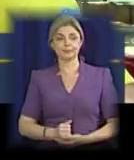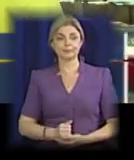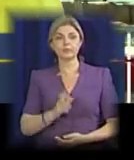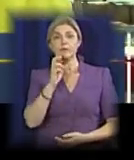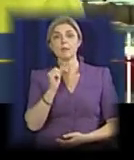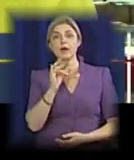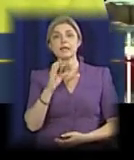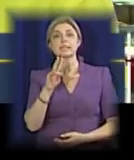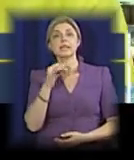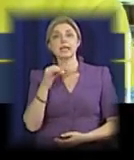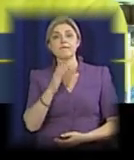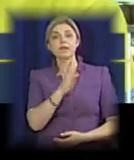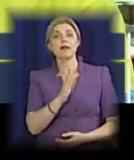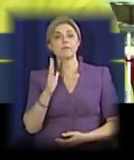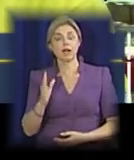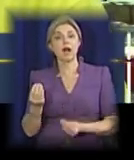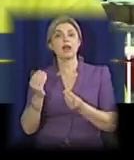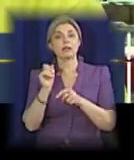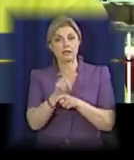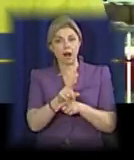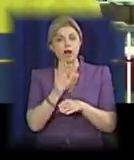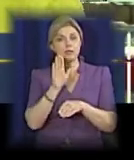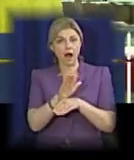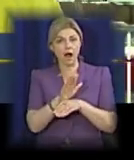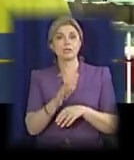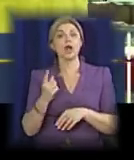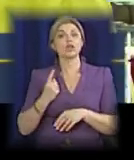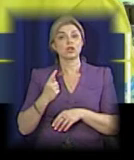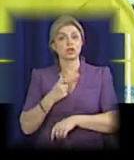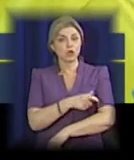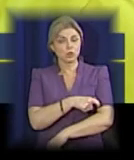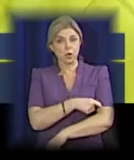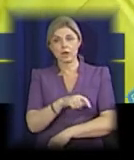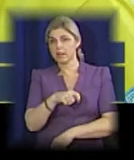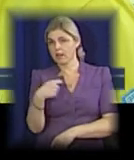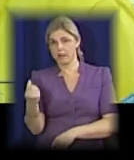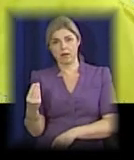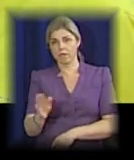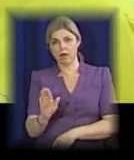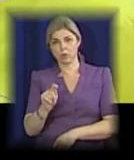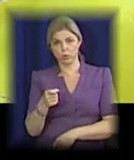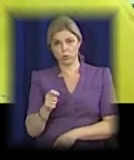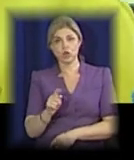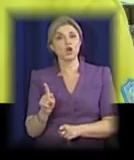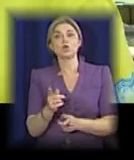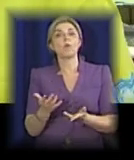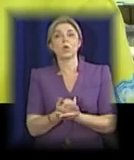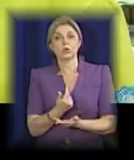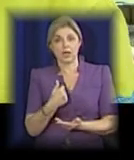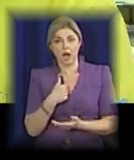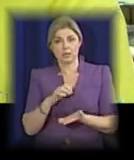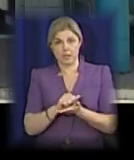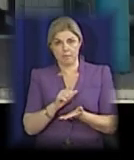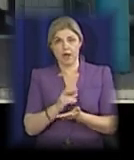Барський Віталій Валерійович дав наказ черговим не давати Морозу ключ. І що я? Ну, виходить, в такій ситуації я займаюся на